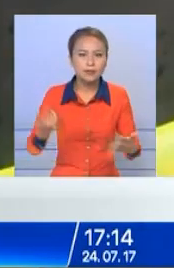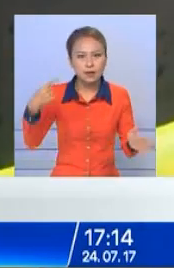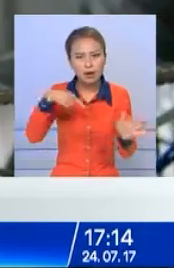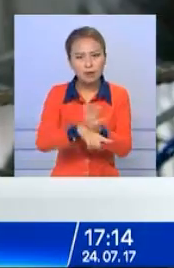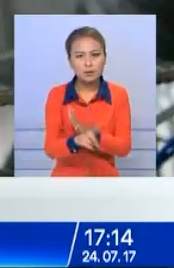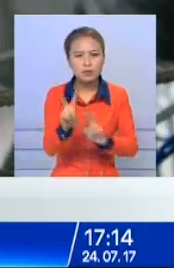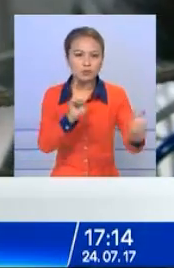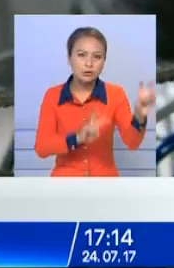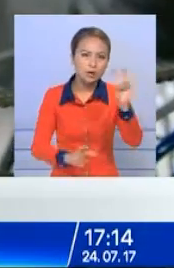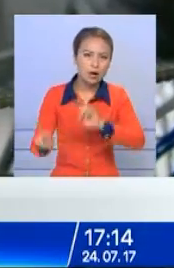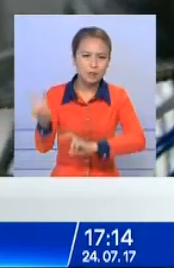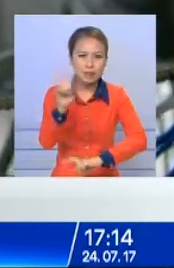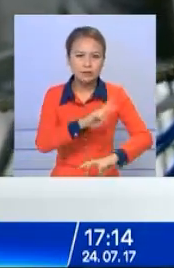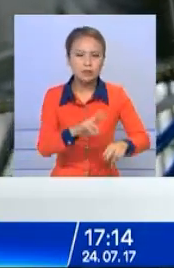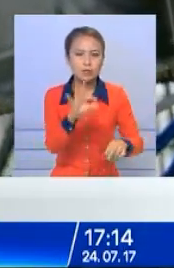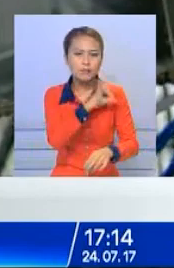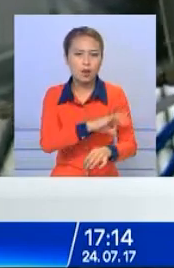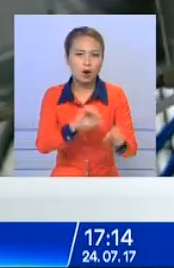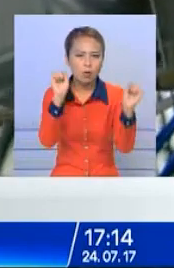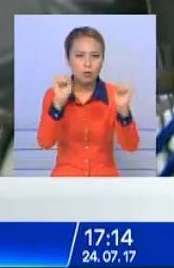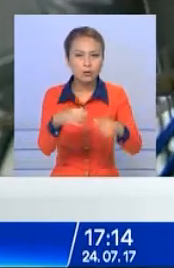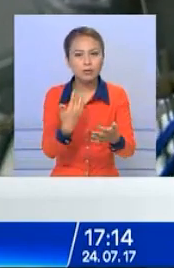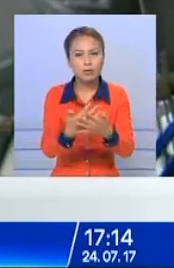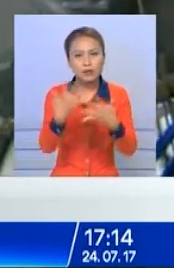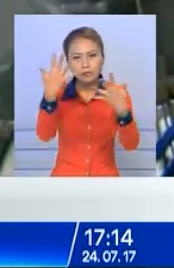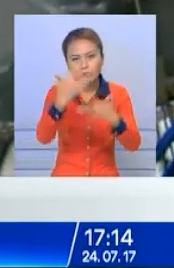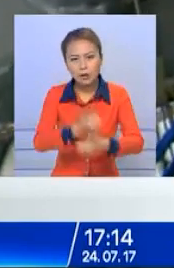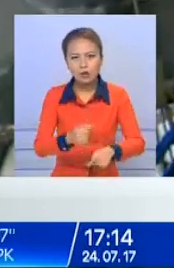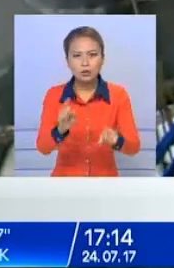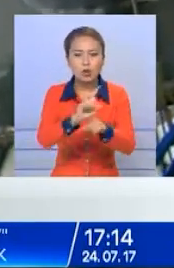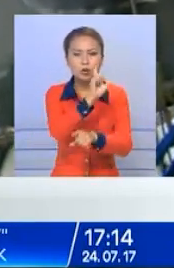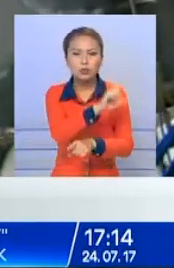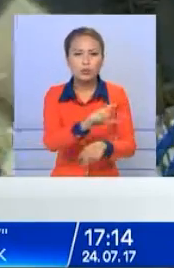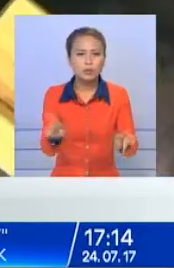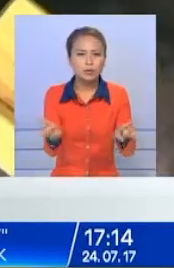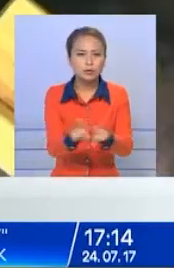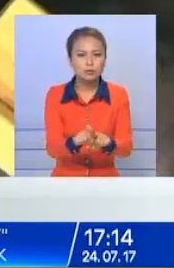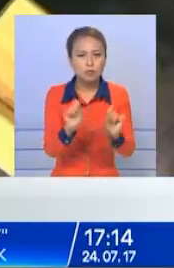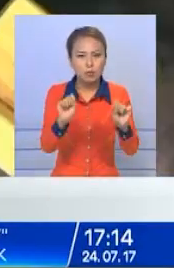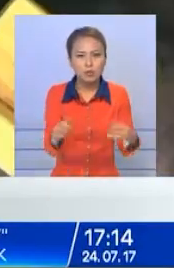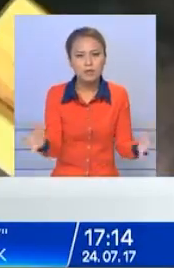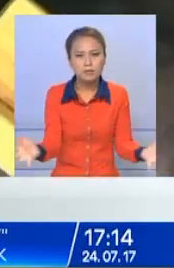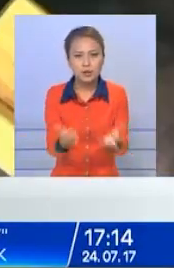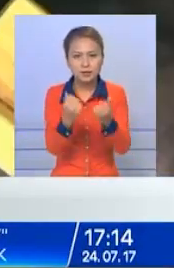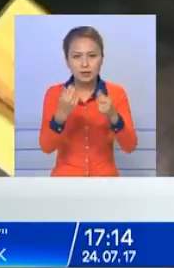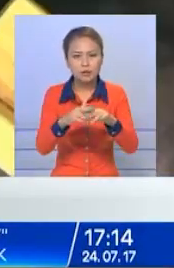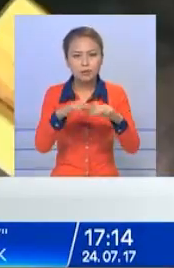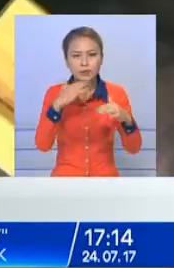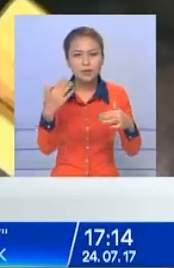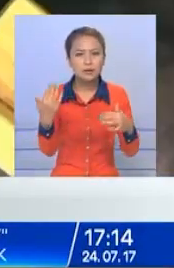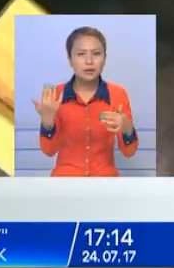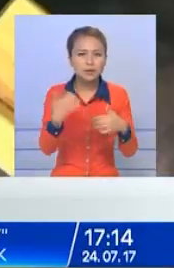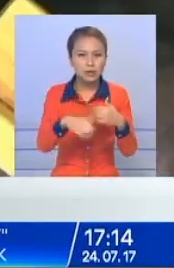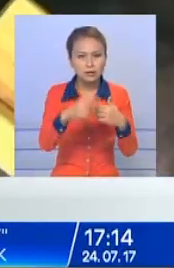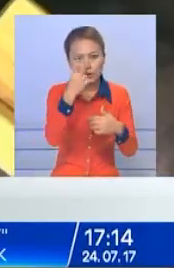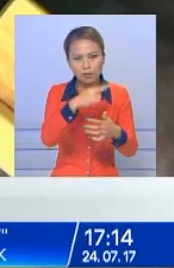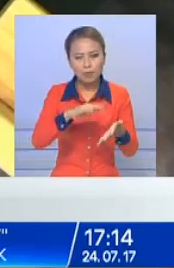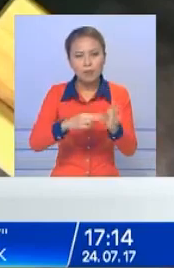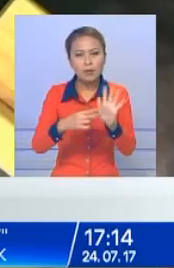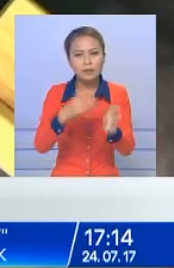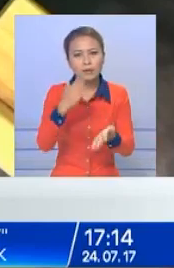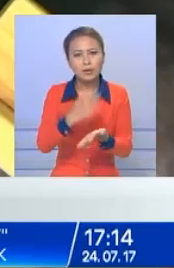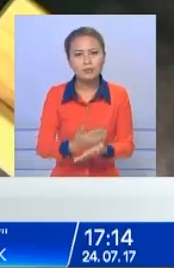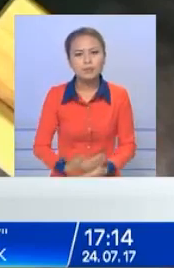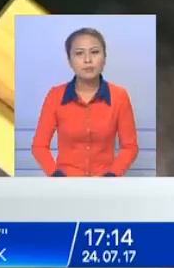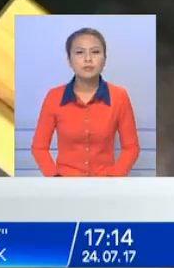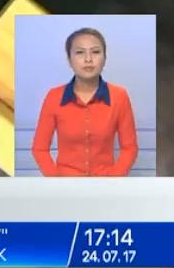қалғандарды іздеу құтқару операцияларына пайдалануға болады. Енді мамандар иілгіш құлтемірдің үлкен және кішкентай түрлерінде құрастыруды жоспарлап отыр.